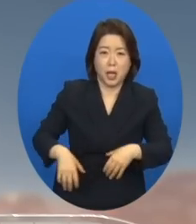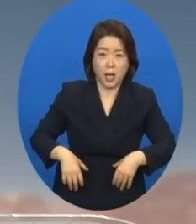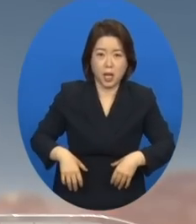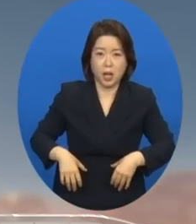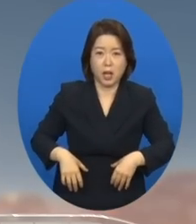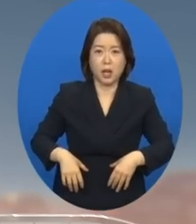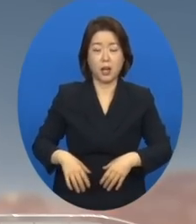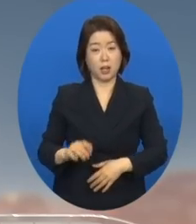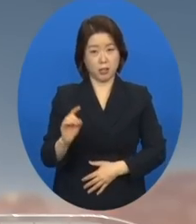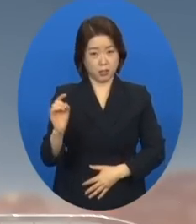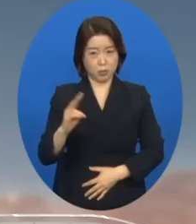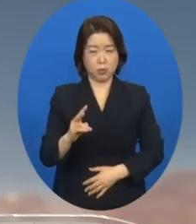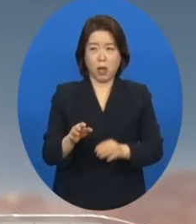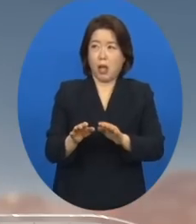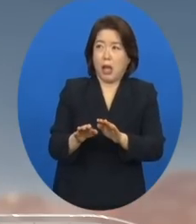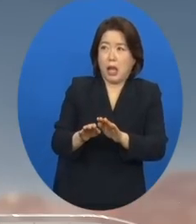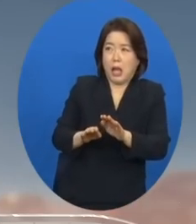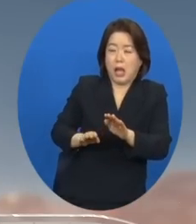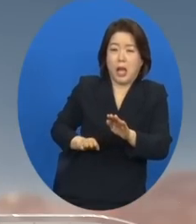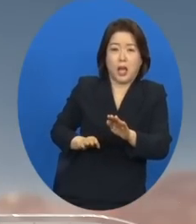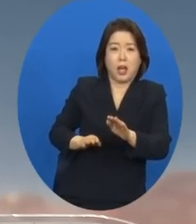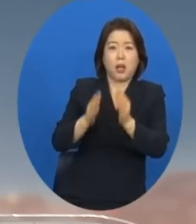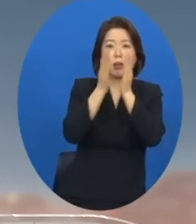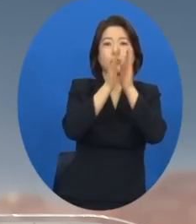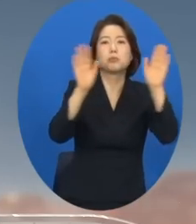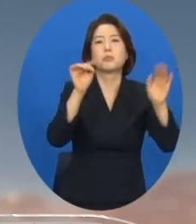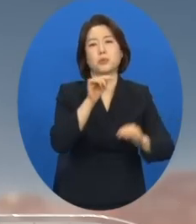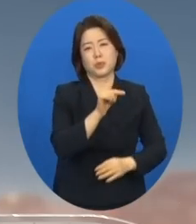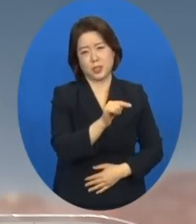심지어 뒷걸음치는 모세